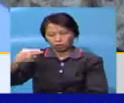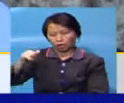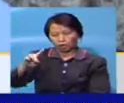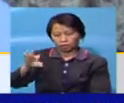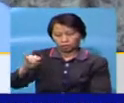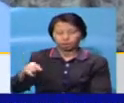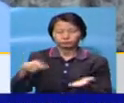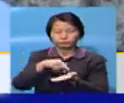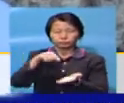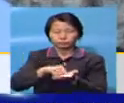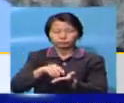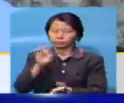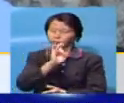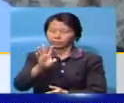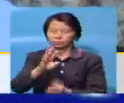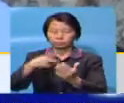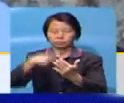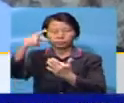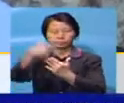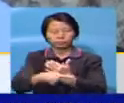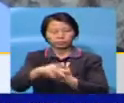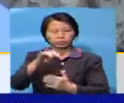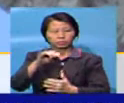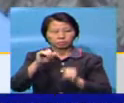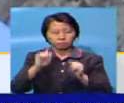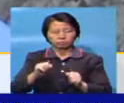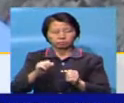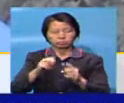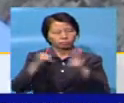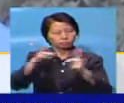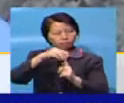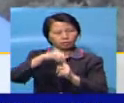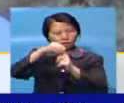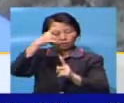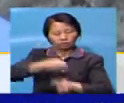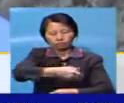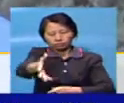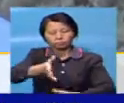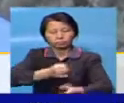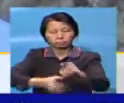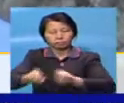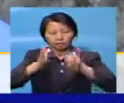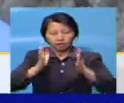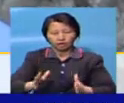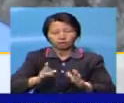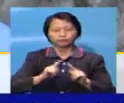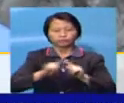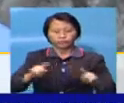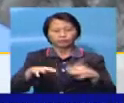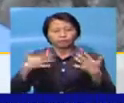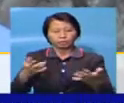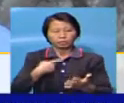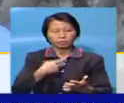merupakan suatu acara yang bukan sahaja simboliknya untuk nelayan, tetapi bagaimana kita menuju